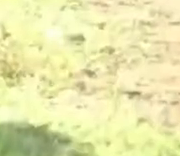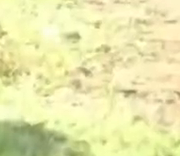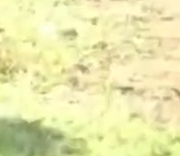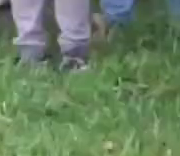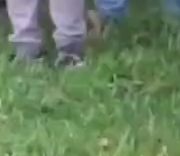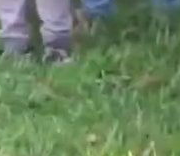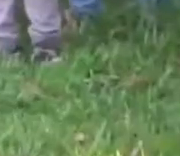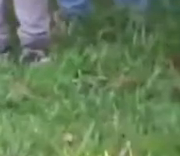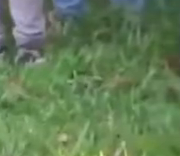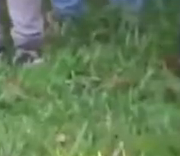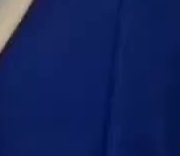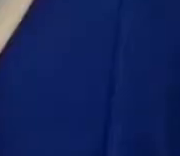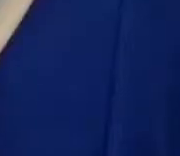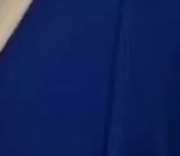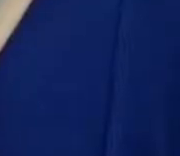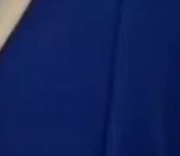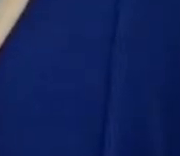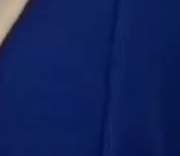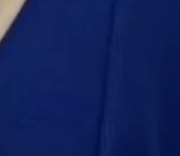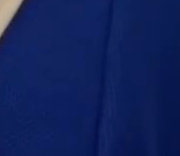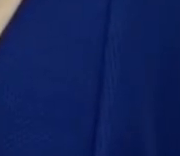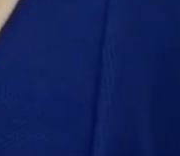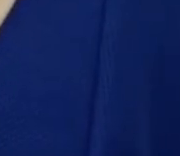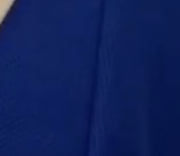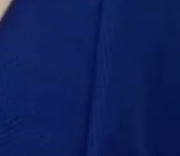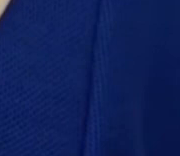daerah di Indonesia.